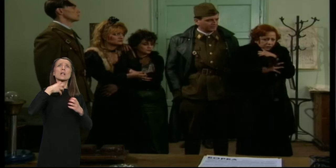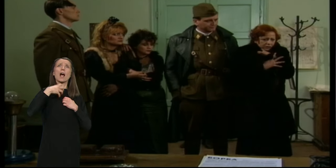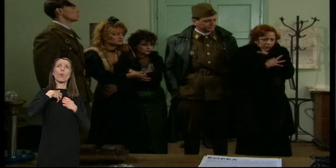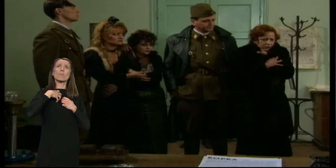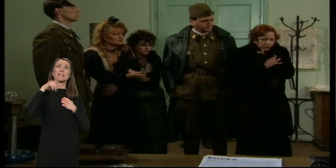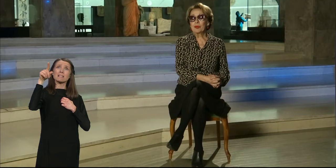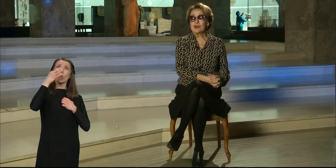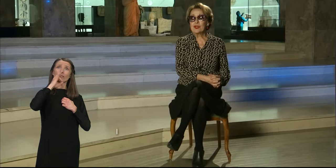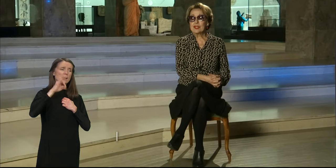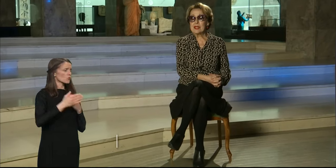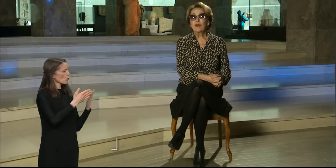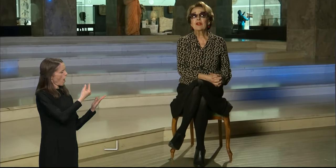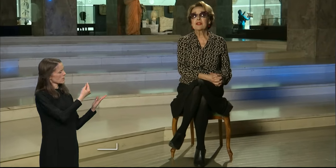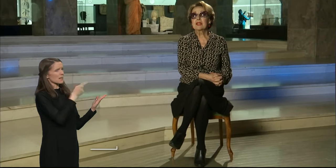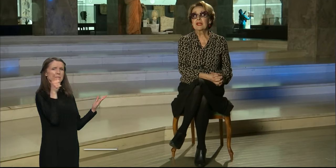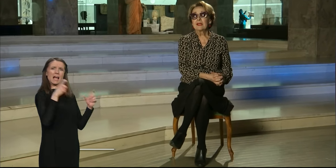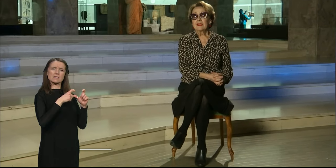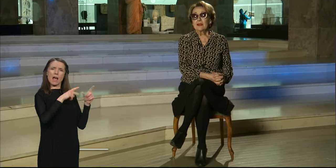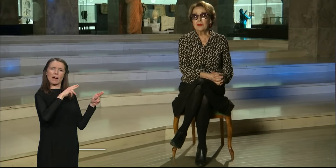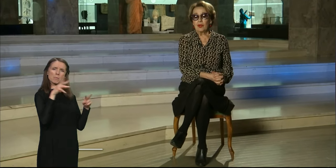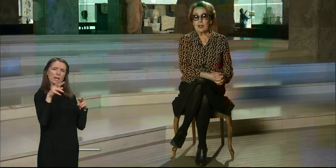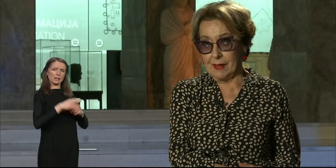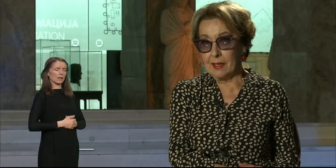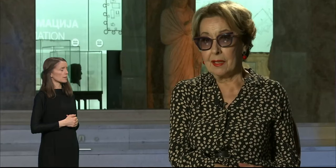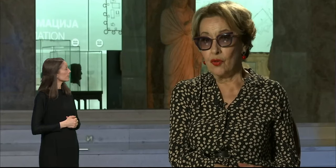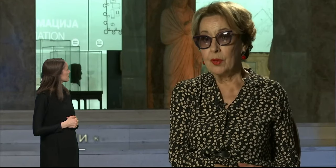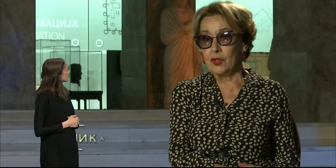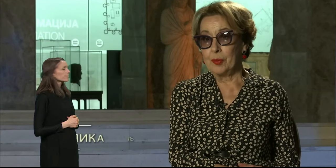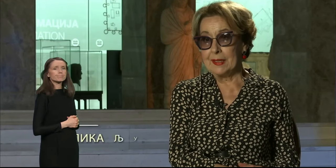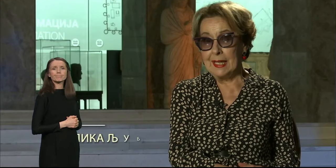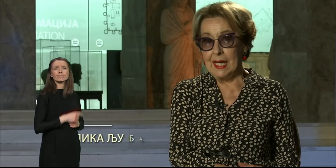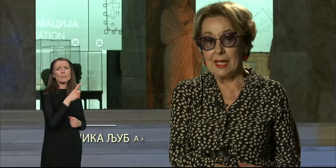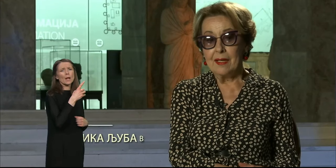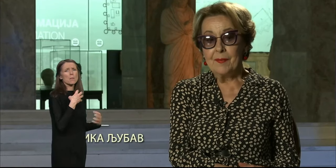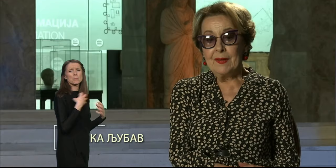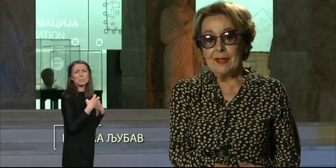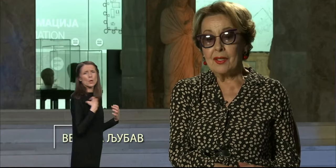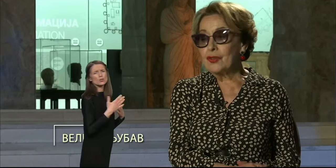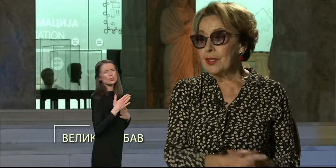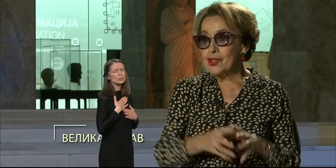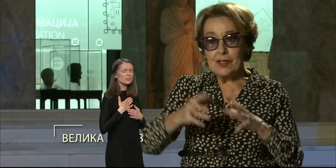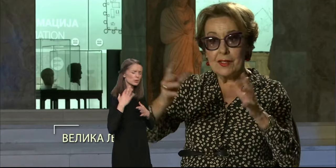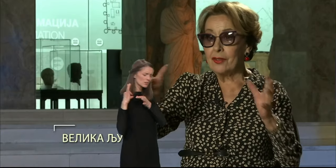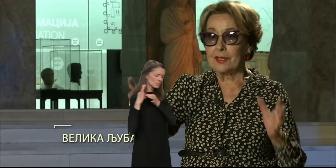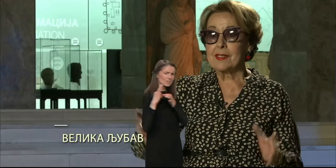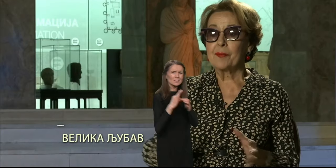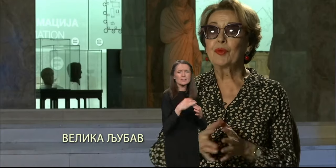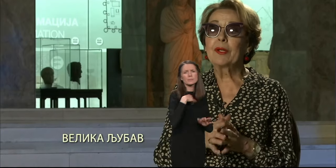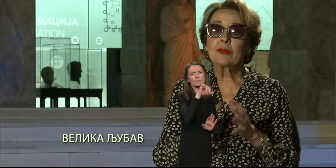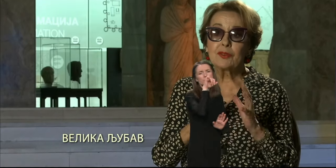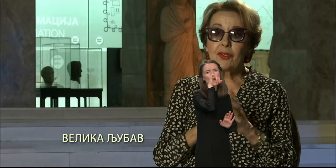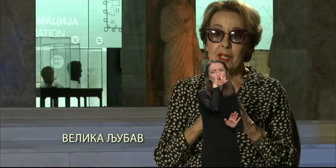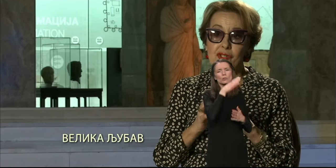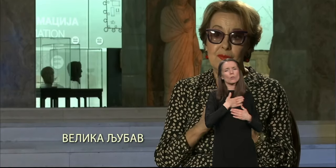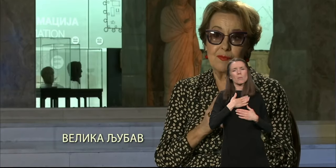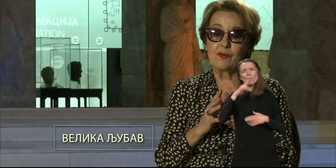Srpska. Pozorište zauvek ostaje moja velika ljubav i opredeljenje. Jer to je živi kontakt sa